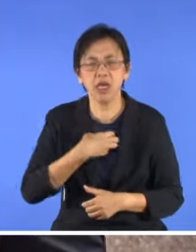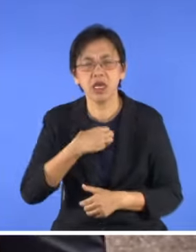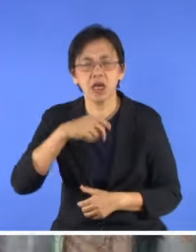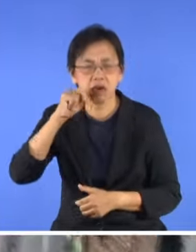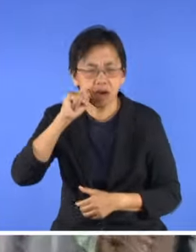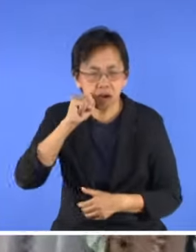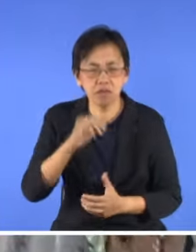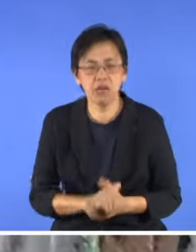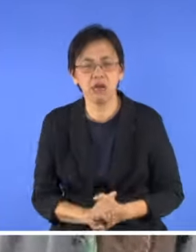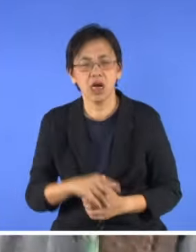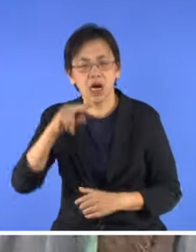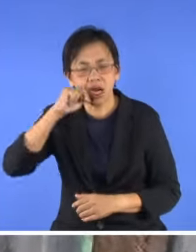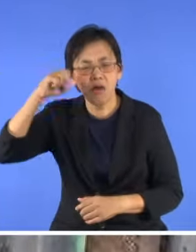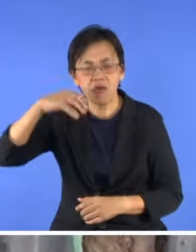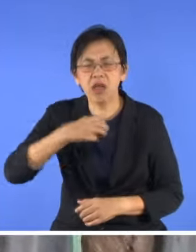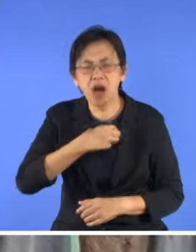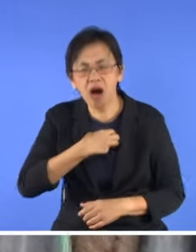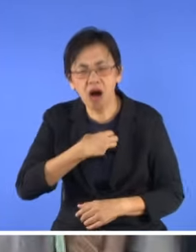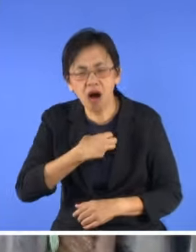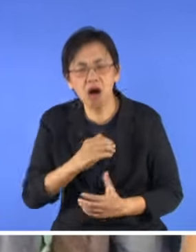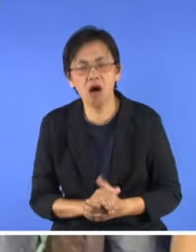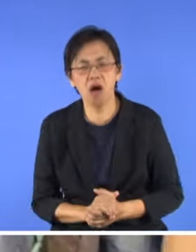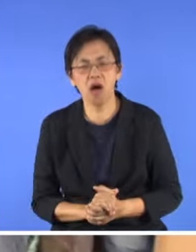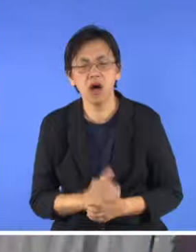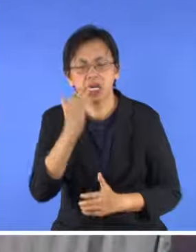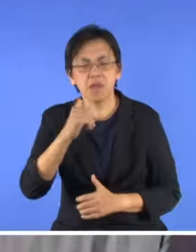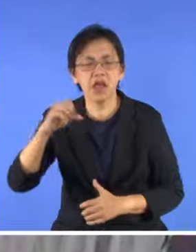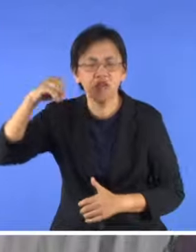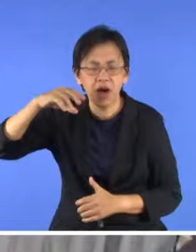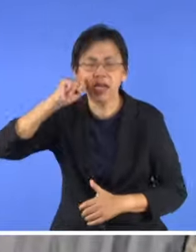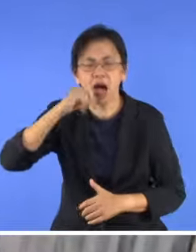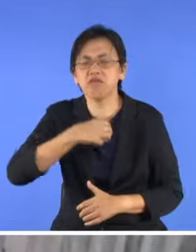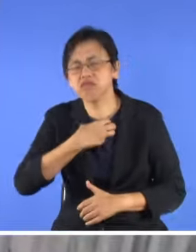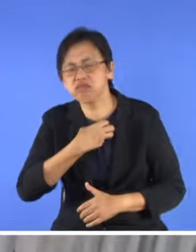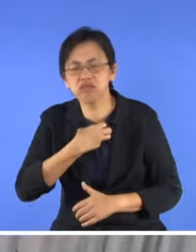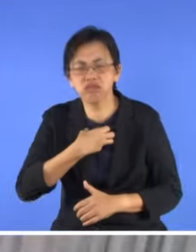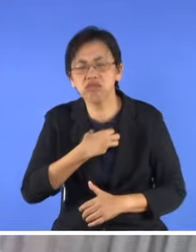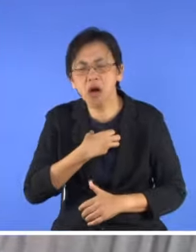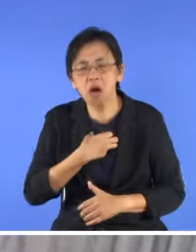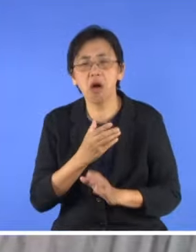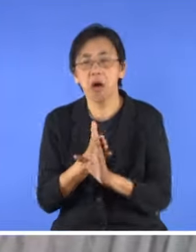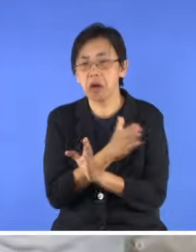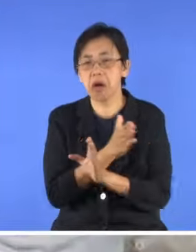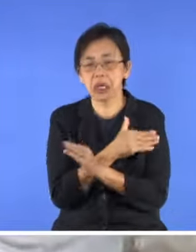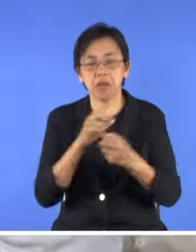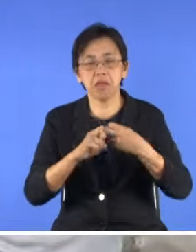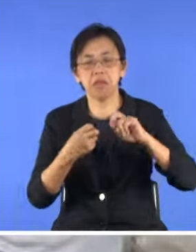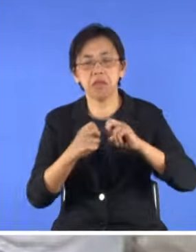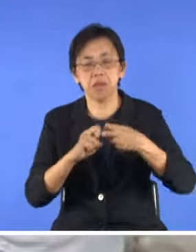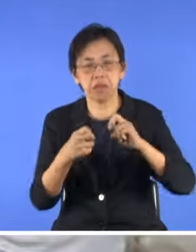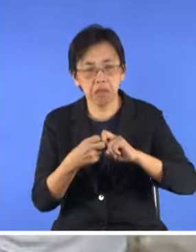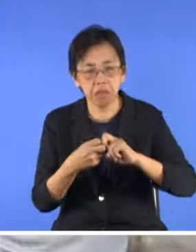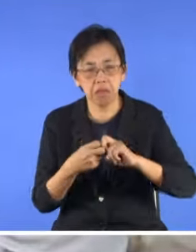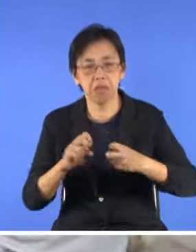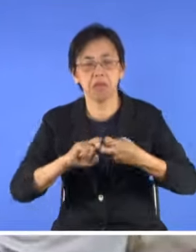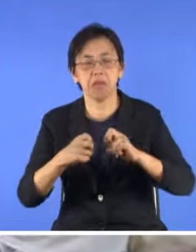น้ำหน้องเนี่ยอยากได้อะไรต่างๆมันเป็นสิ่งที่อำนวจความสะดวกเหมือนคนทั่วๆไปนะฮะซึ่งที่ผ่านมามันมีปัญหาปัญหามันเกิดขึ้น